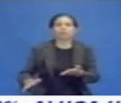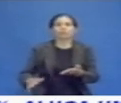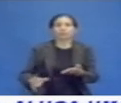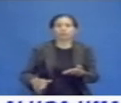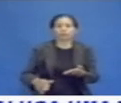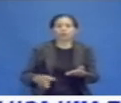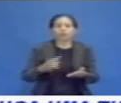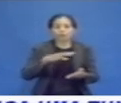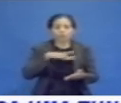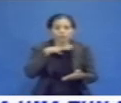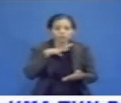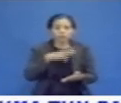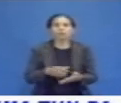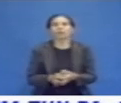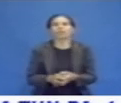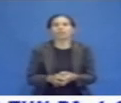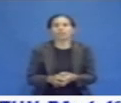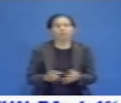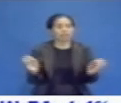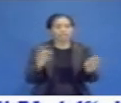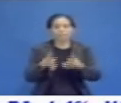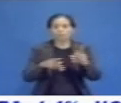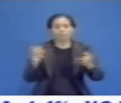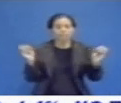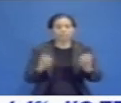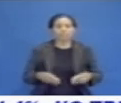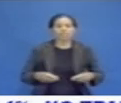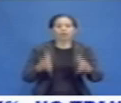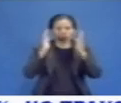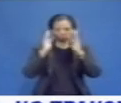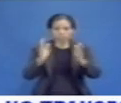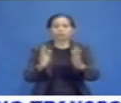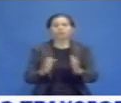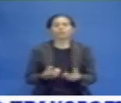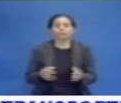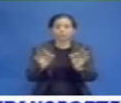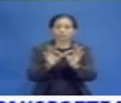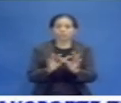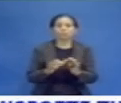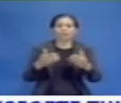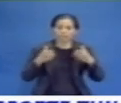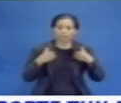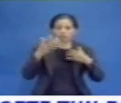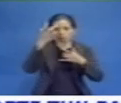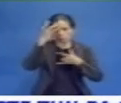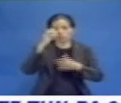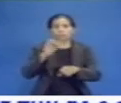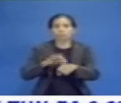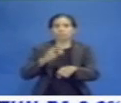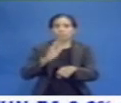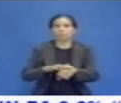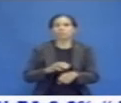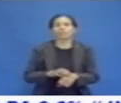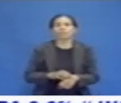mes dala ruma komunitas sene ne lafo importansi bot hirak ne ento provokas tu kene ba bel hamu su dengue pasienti moras dengue mayoria mai husi